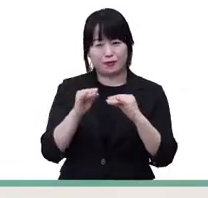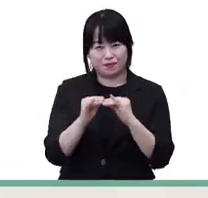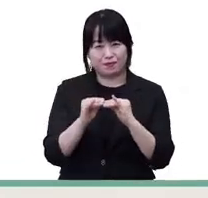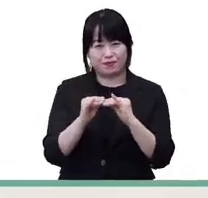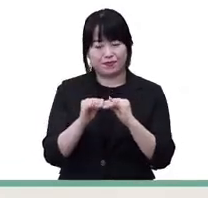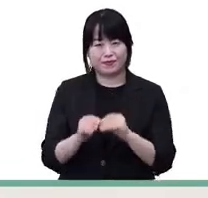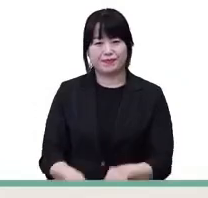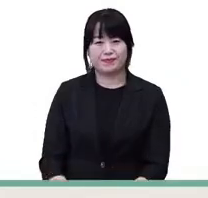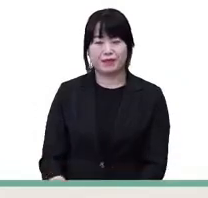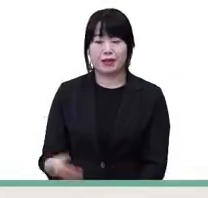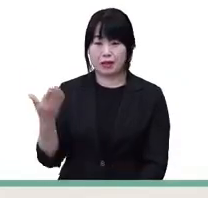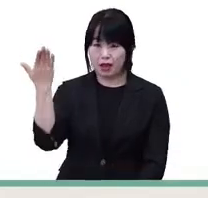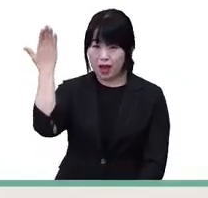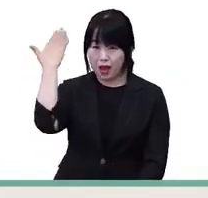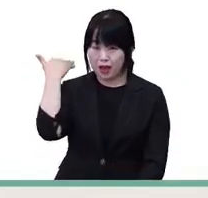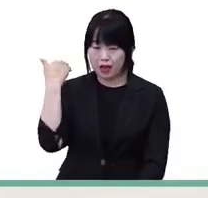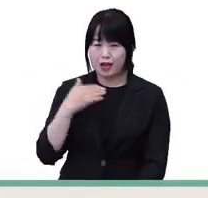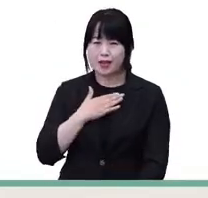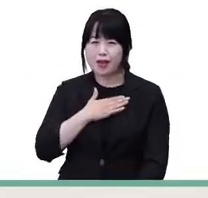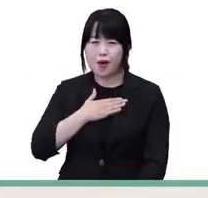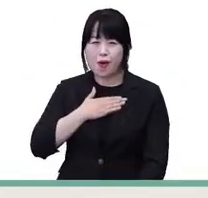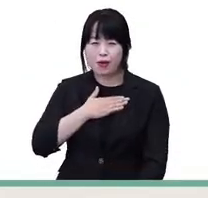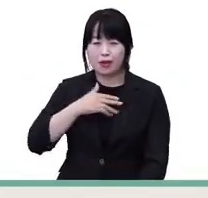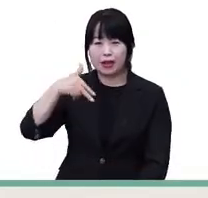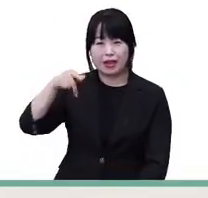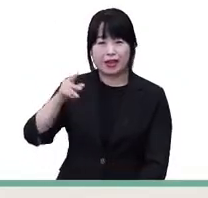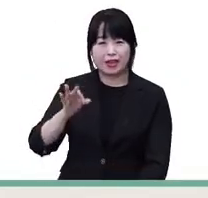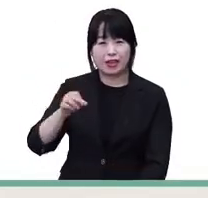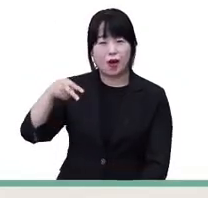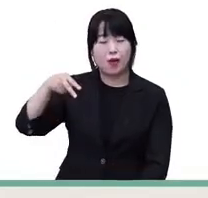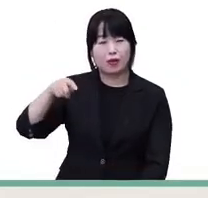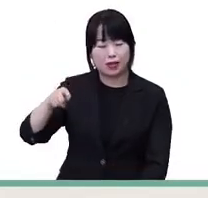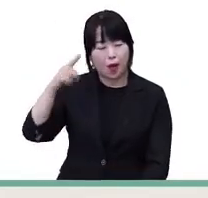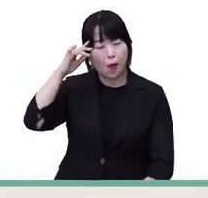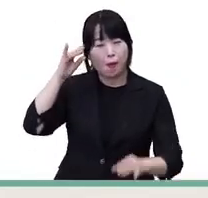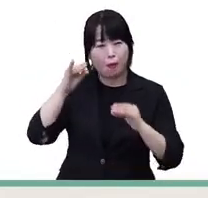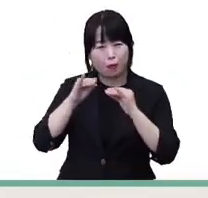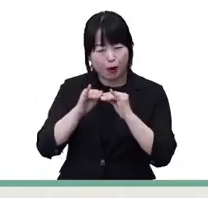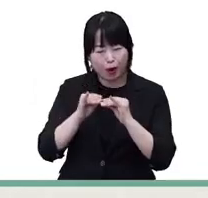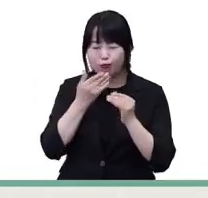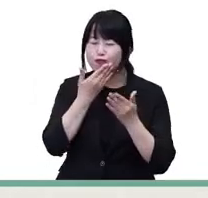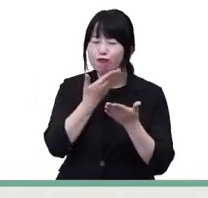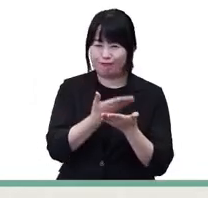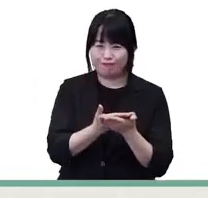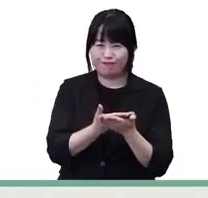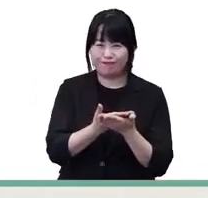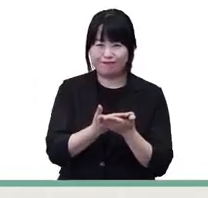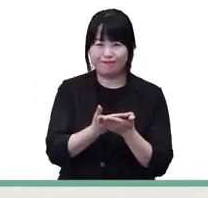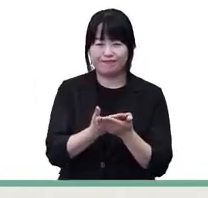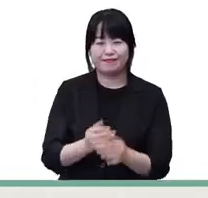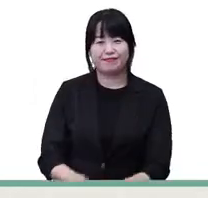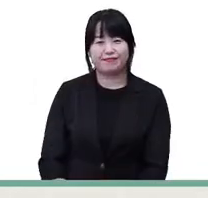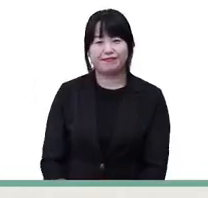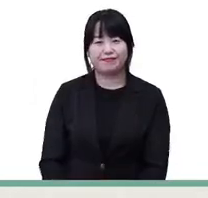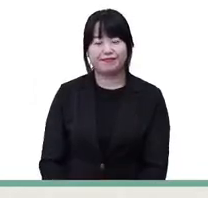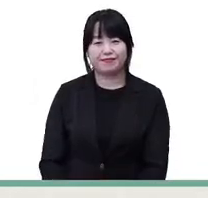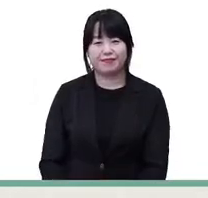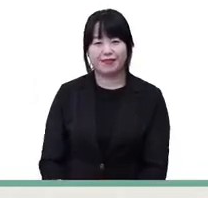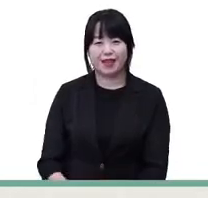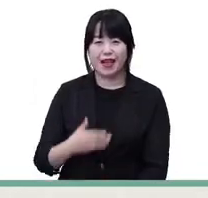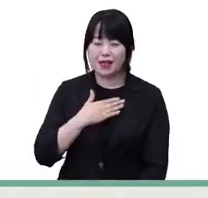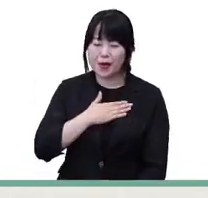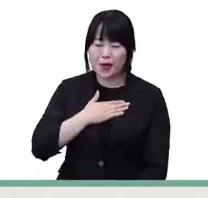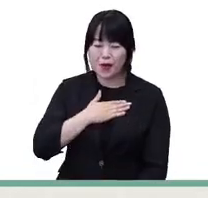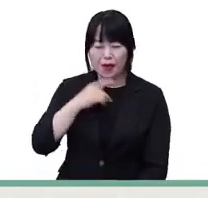그래서 예전에는 이 정서적인 공감을 굉장히 중요시했습니다. 그래서